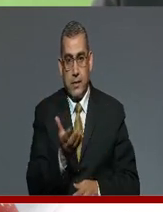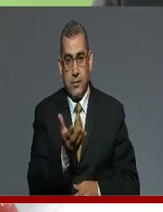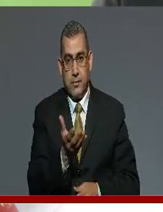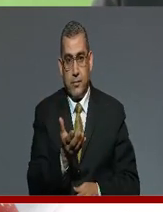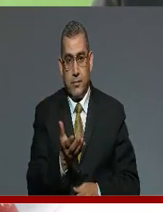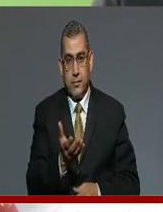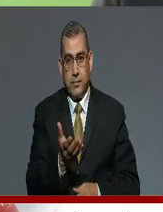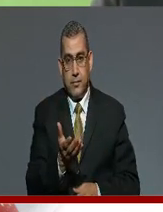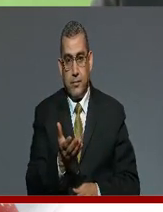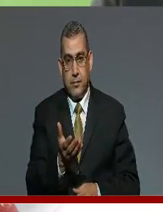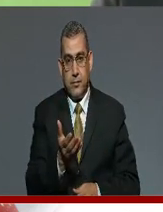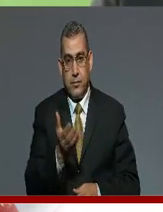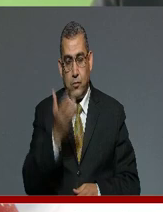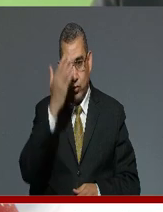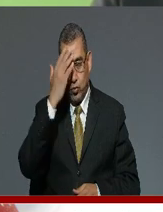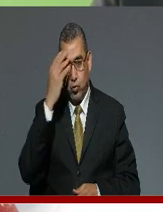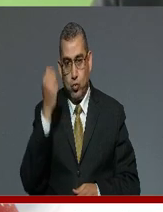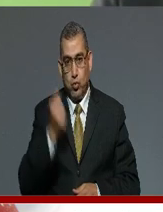شكرا